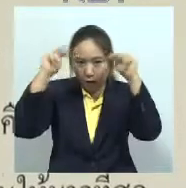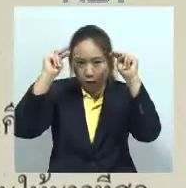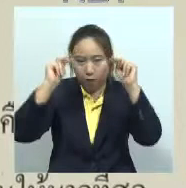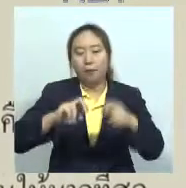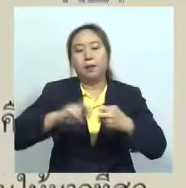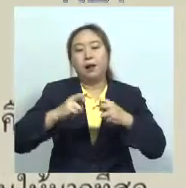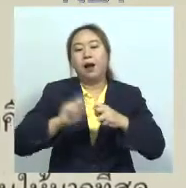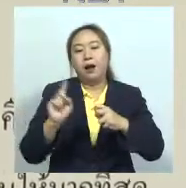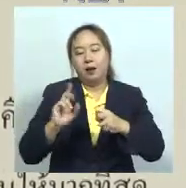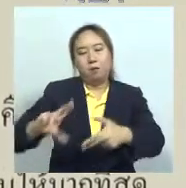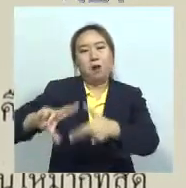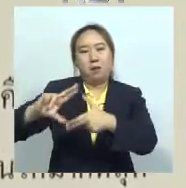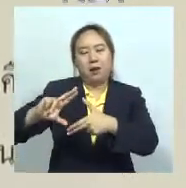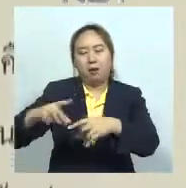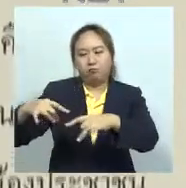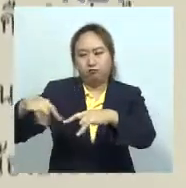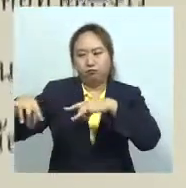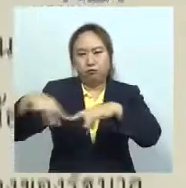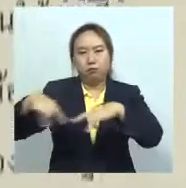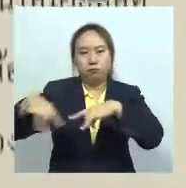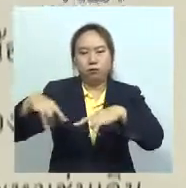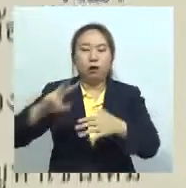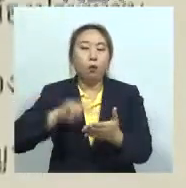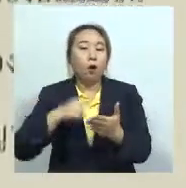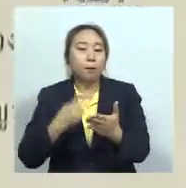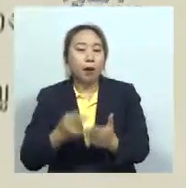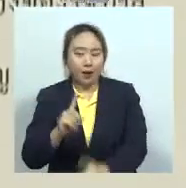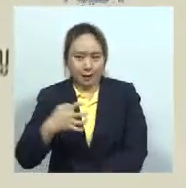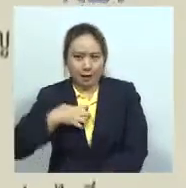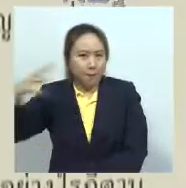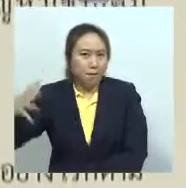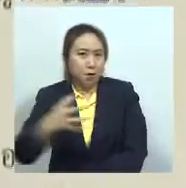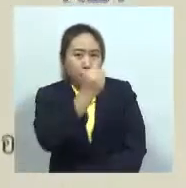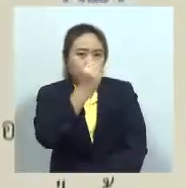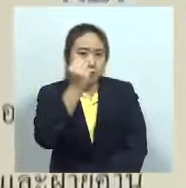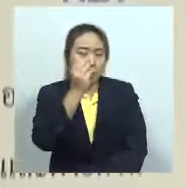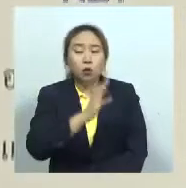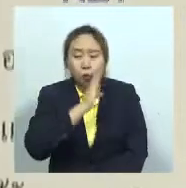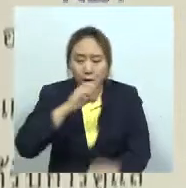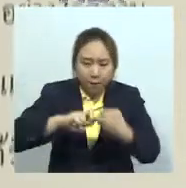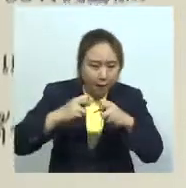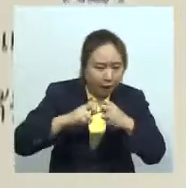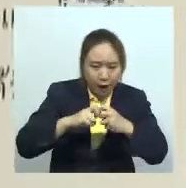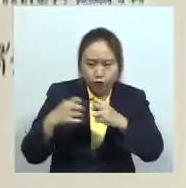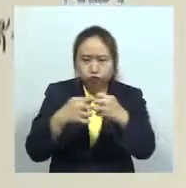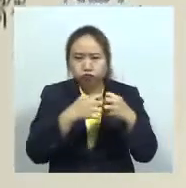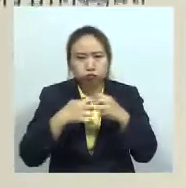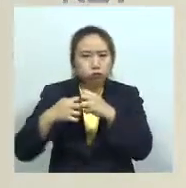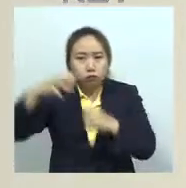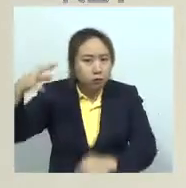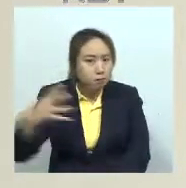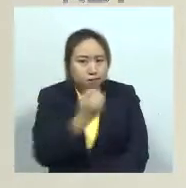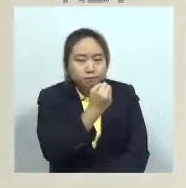ายในพรรคพลังประชารัฐว่าไม่ได้สื่อความหมายถึงการทำปฏิวัติหากเกิดปัญหาความวุ่นวายทางการเมืองขึ้น